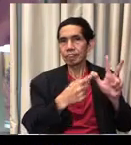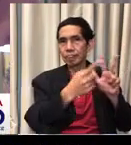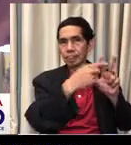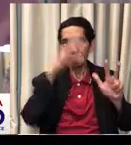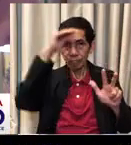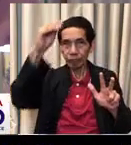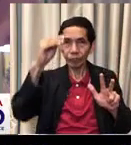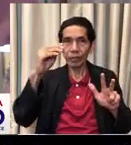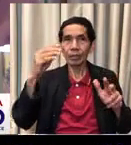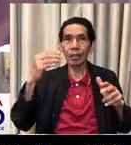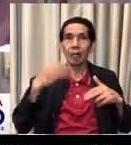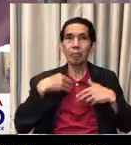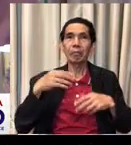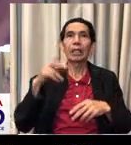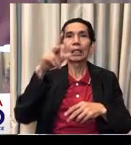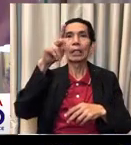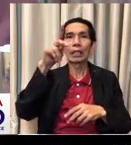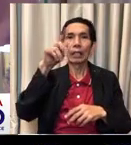Alam nyo, may gaba.